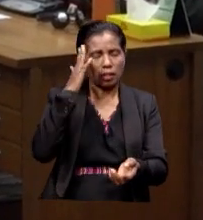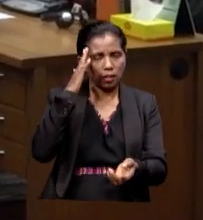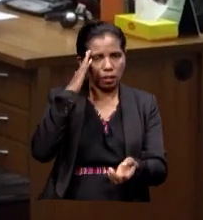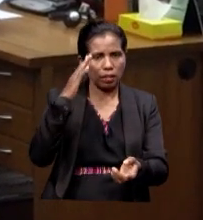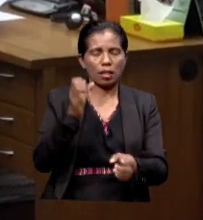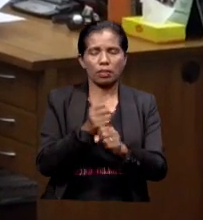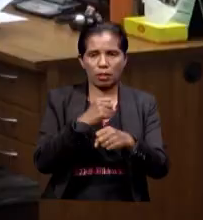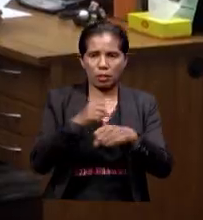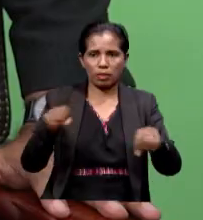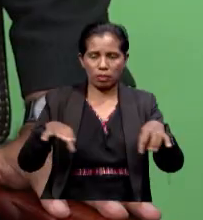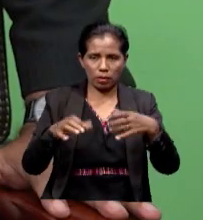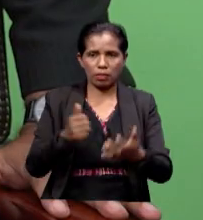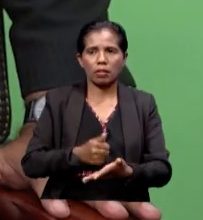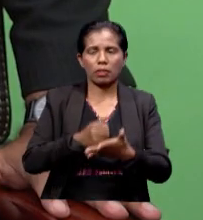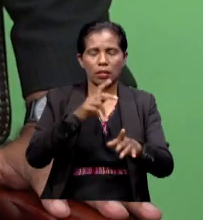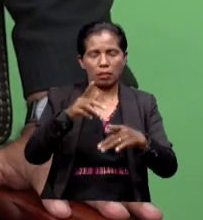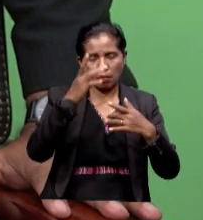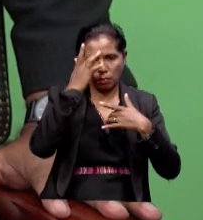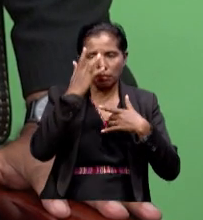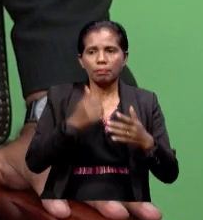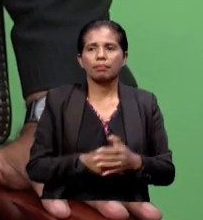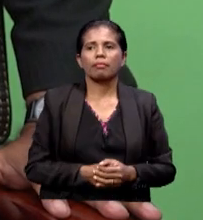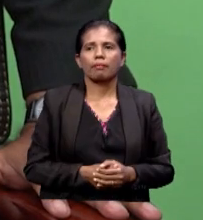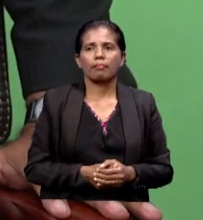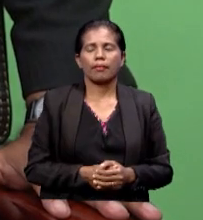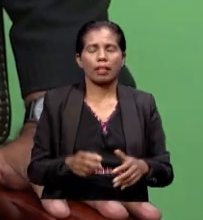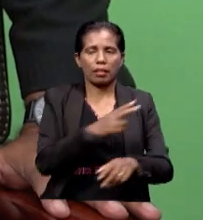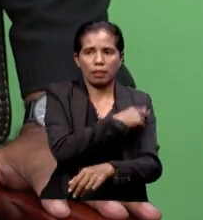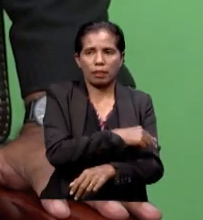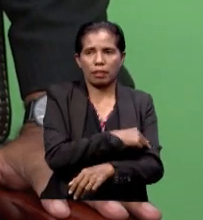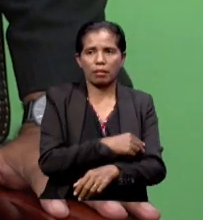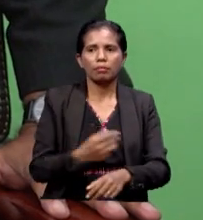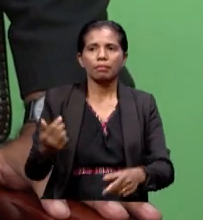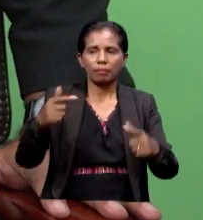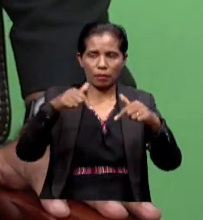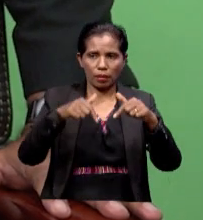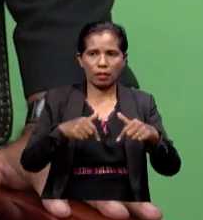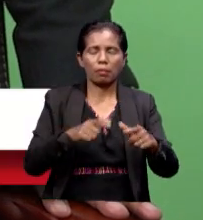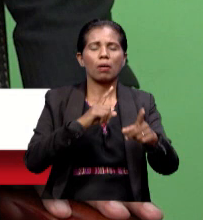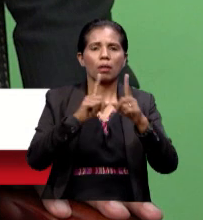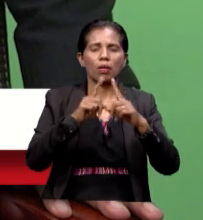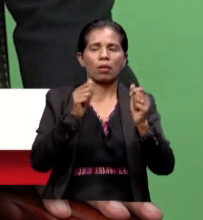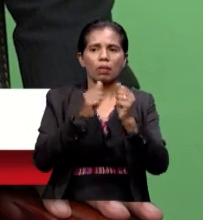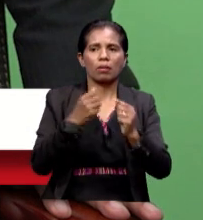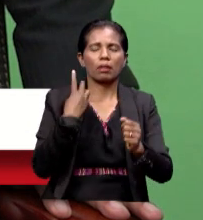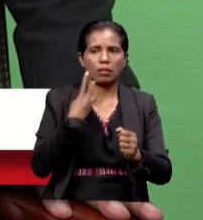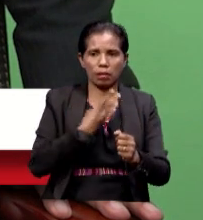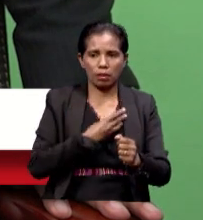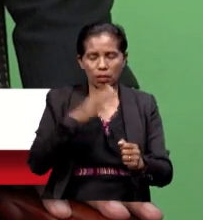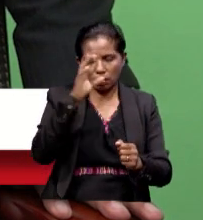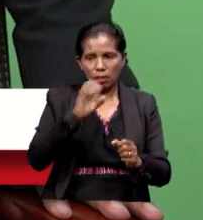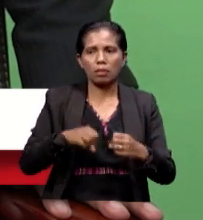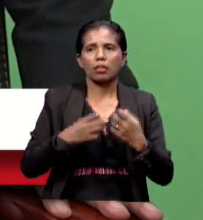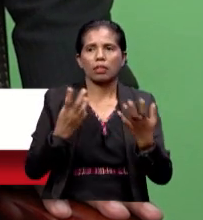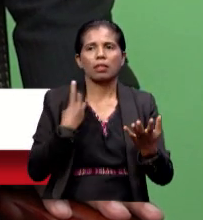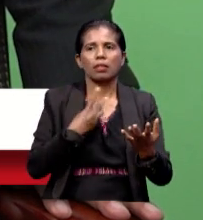di atende pasienti sira. Kalau ia buat rumah yang ladiak hospital ne, antis bayar pelari ne, mai kuliah ita. Itu bukan sudah tahu. Ida ne, mak